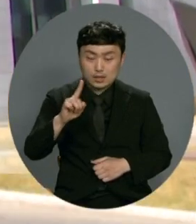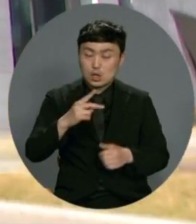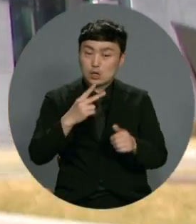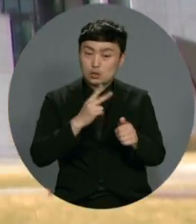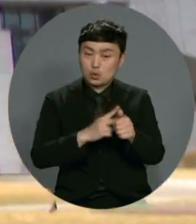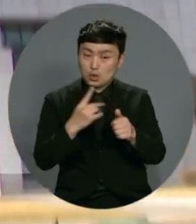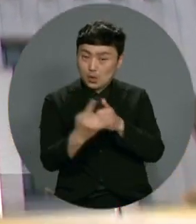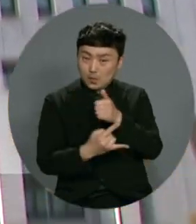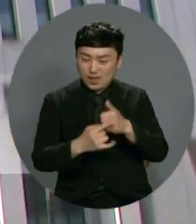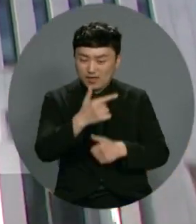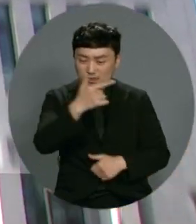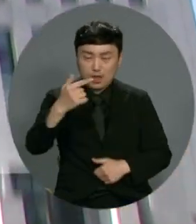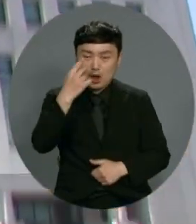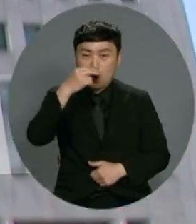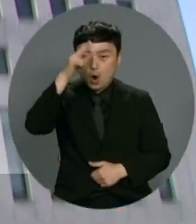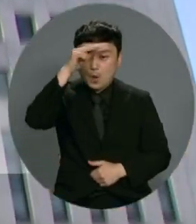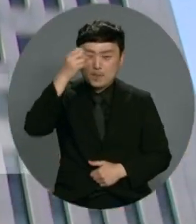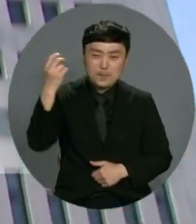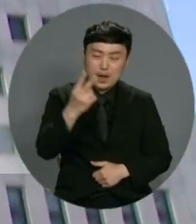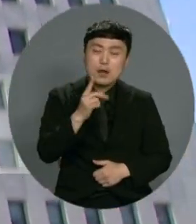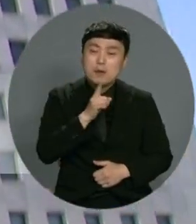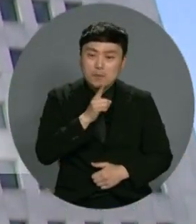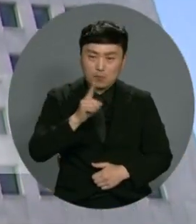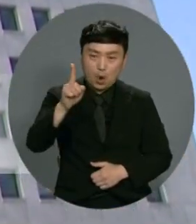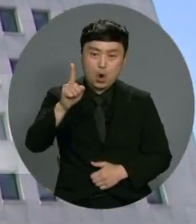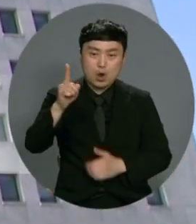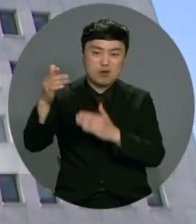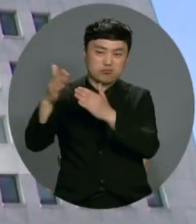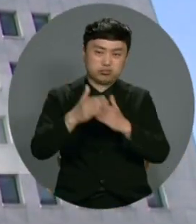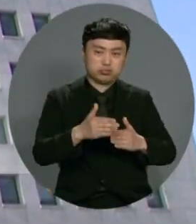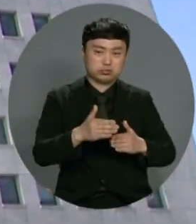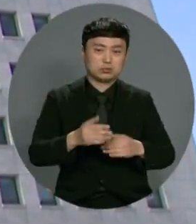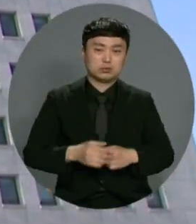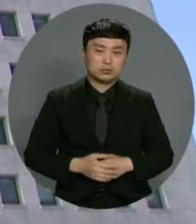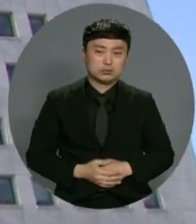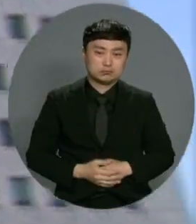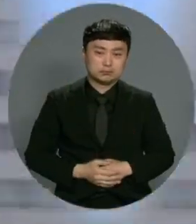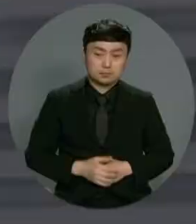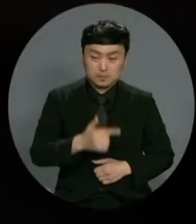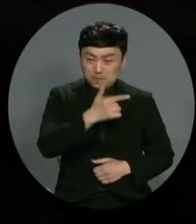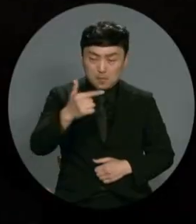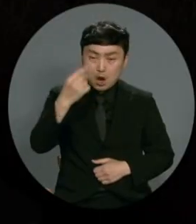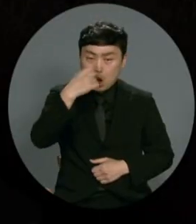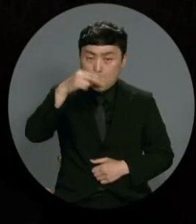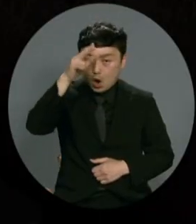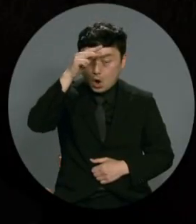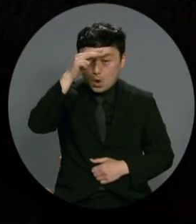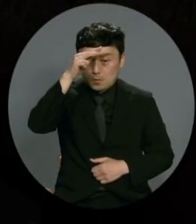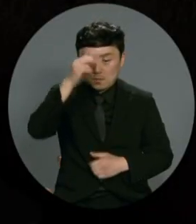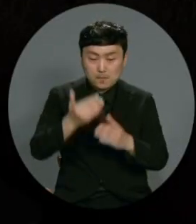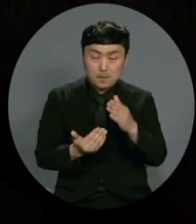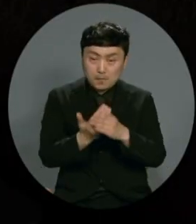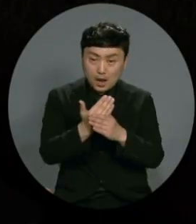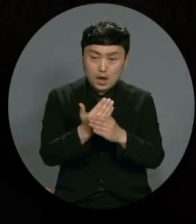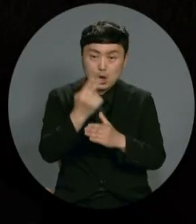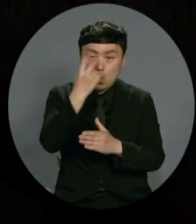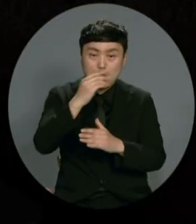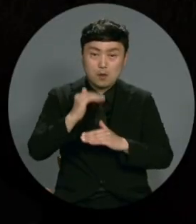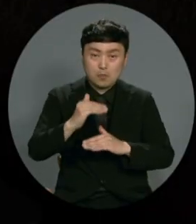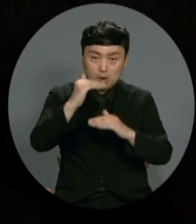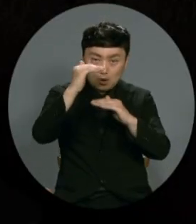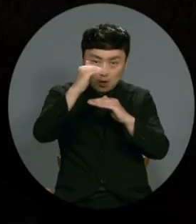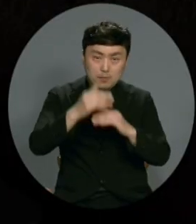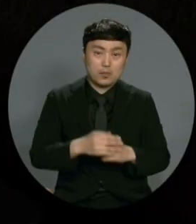바로 대검찰청에 제안군을 했지만 결과는 마찬가지였습니다 대검찰청의 사건 진행 이력을 보면